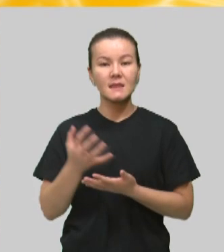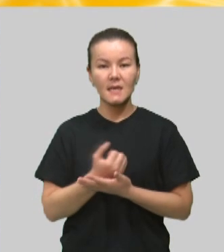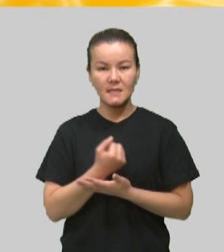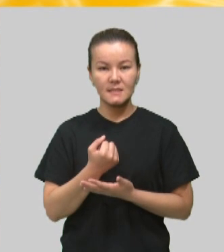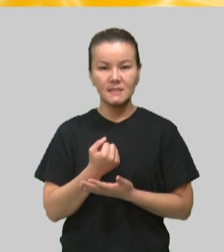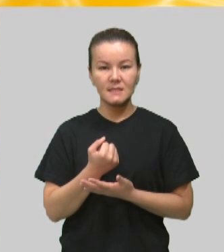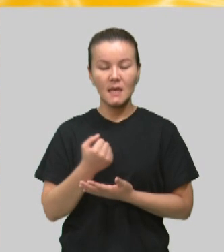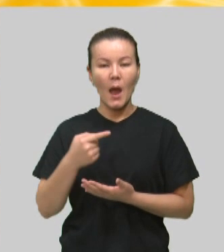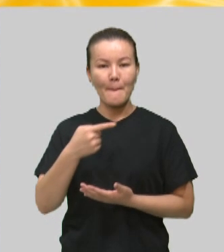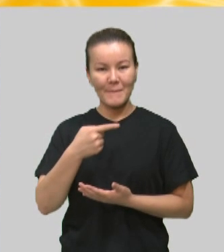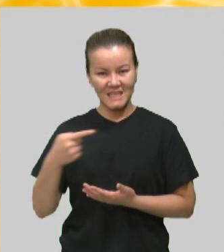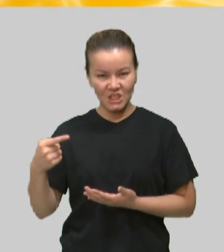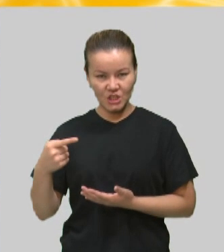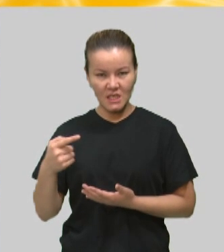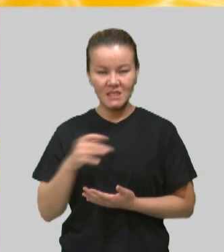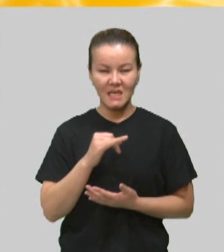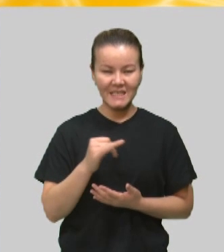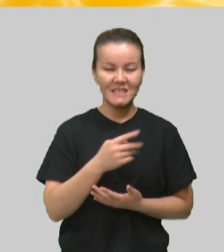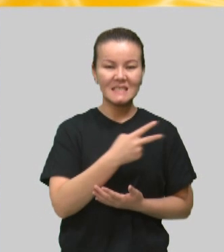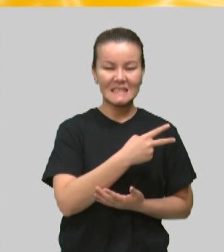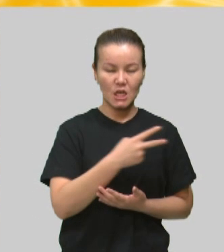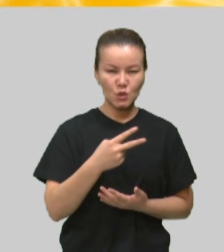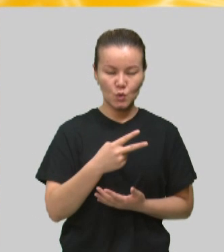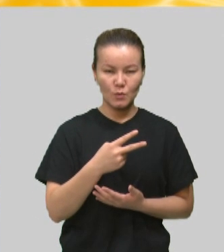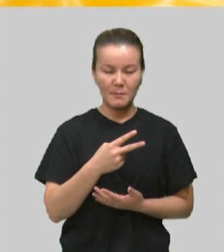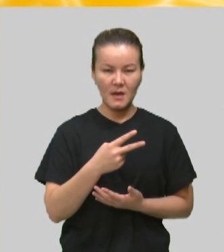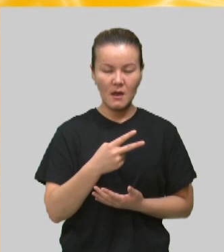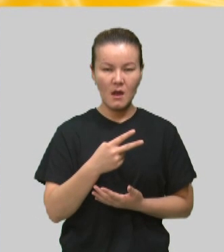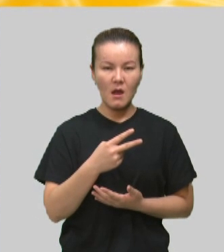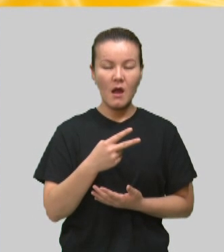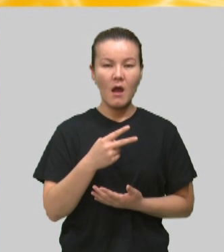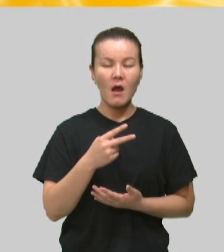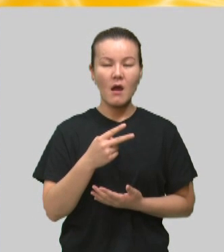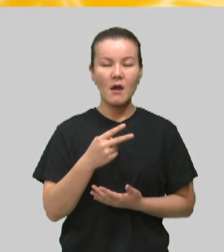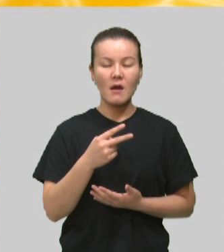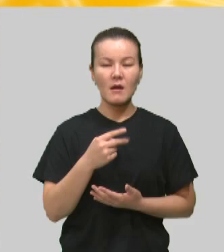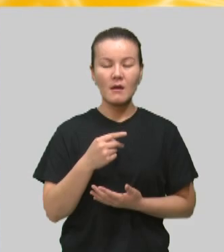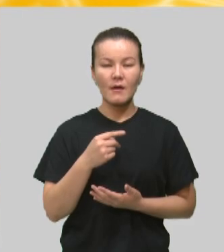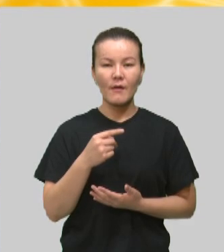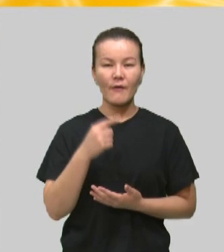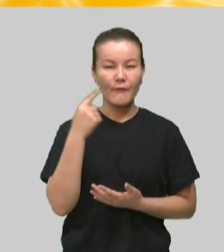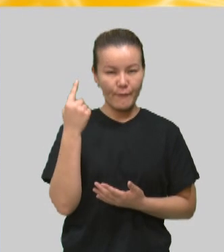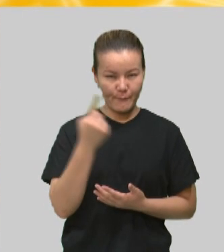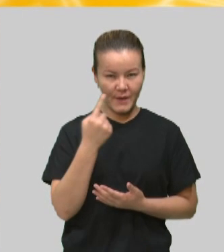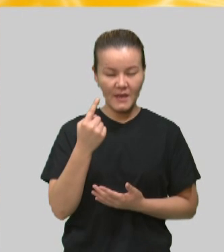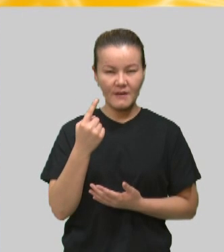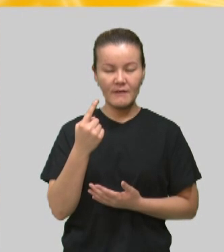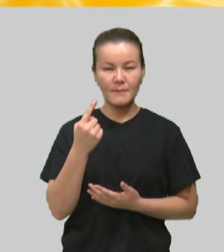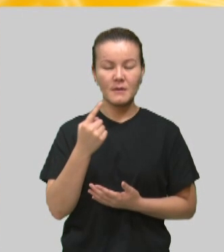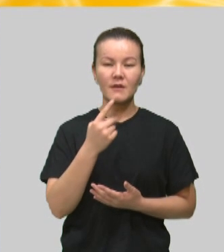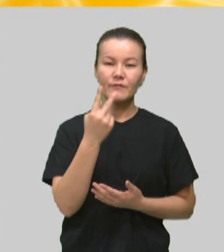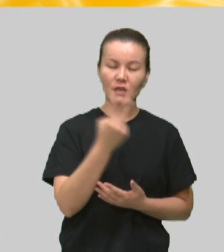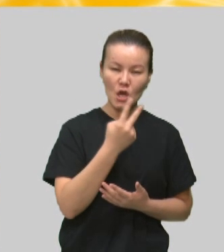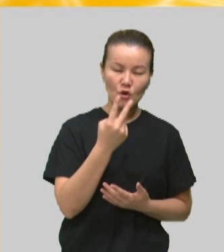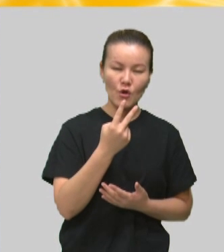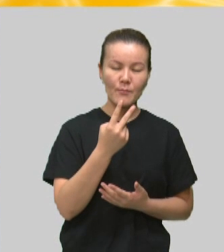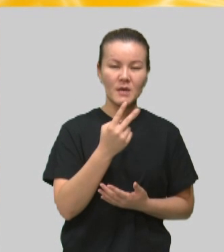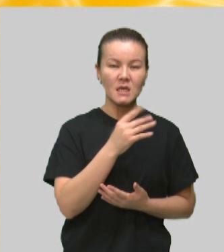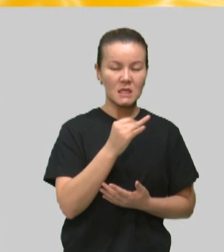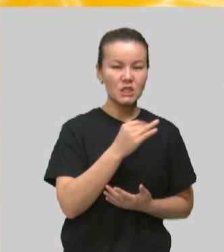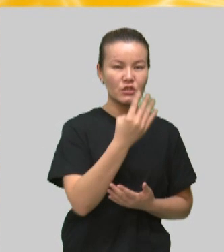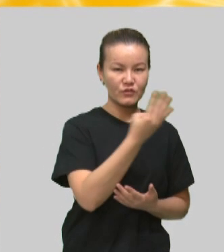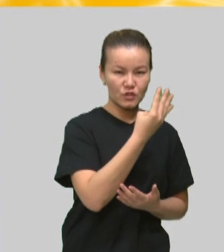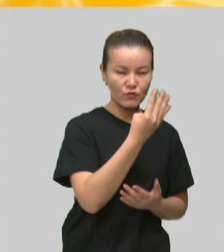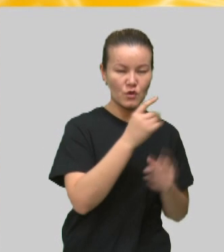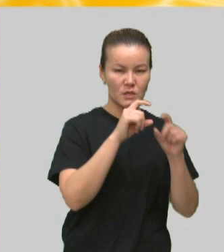Найдите подлежащее и сказуемое в первом, втором и в